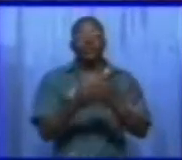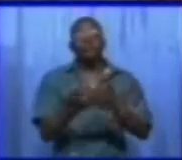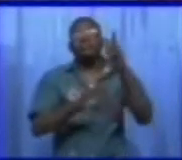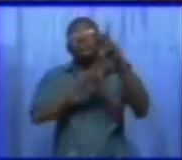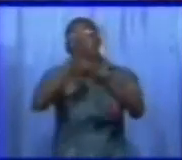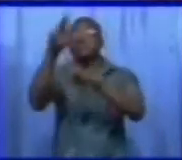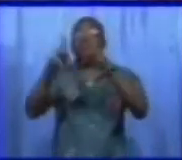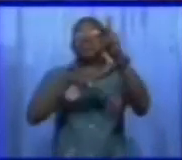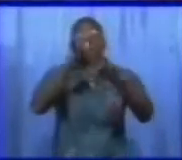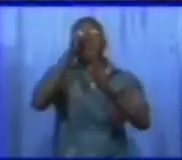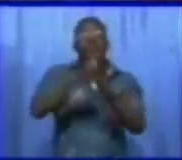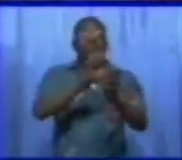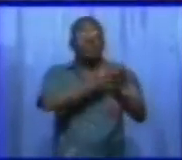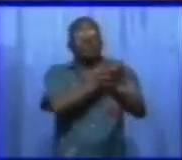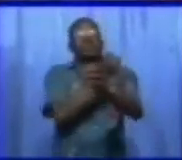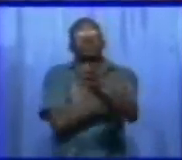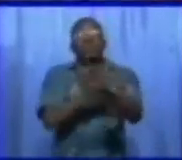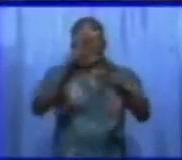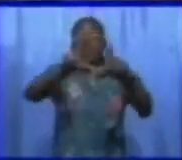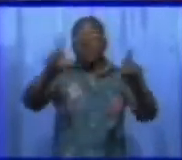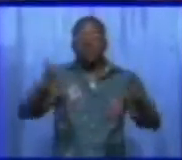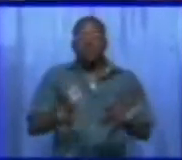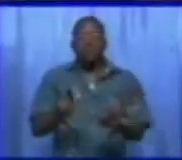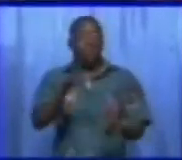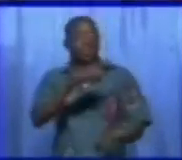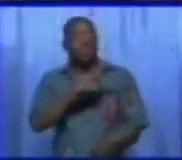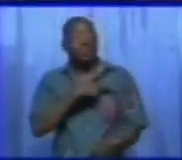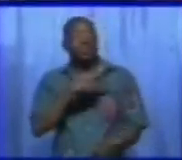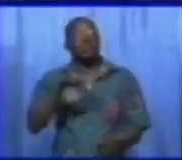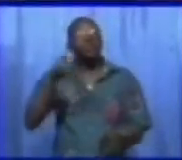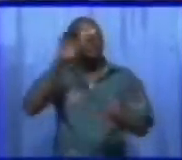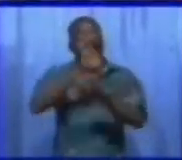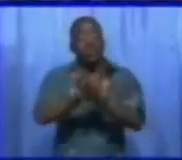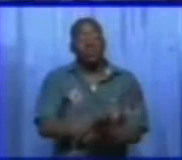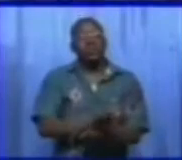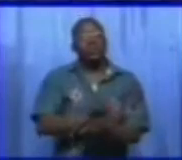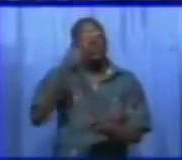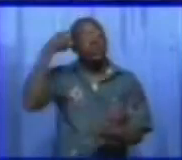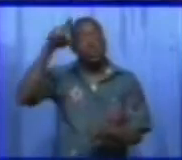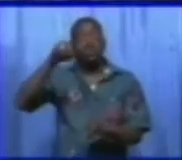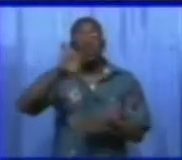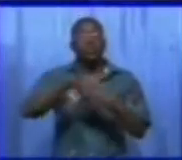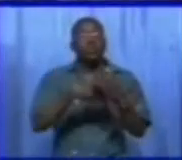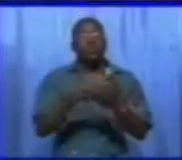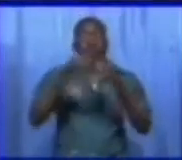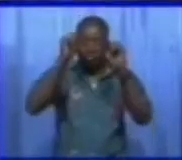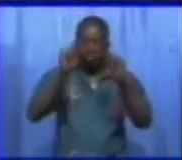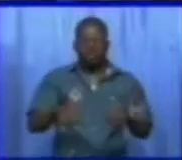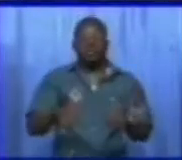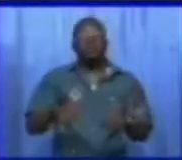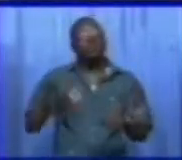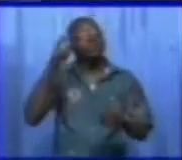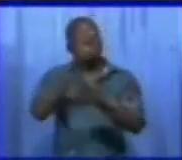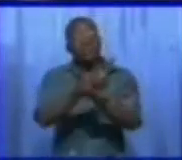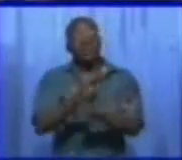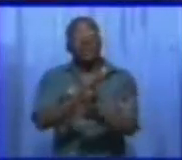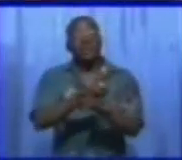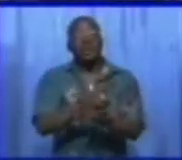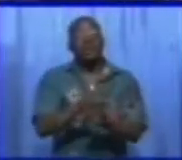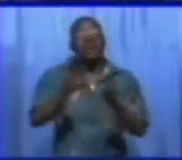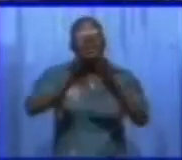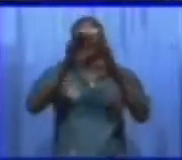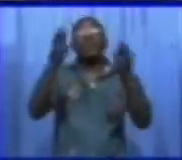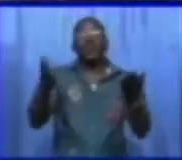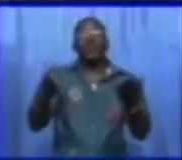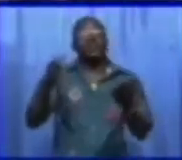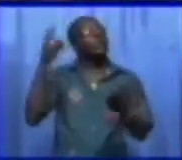populations, aux autorités locales, religieuses, coutumières, à nous tous, pour que ce patrimoine commun, nous puissions donc le préserver. Le lancement de la